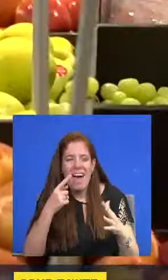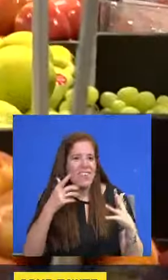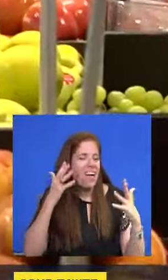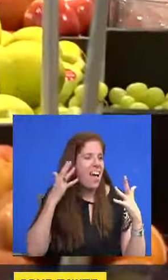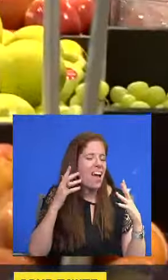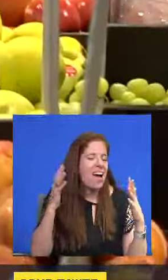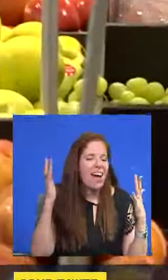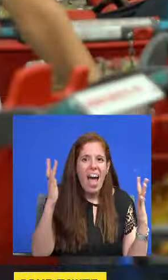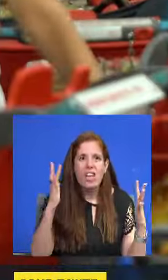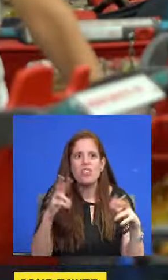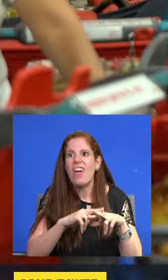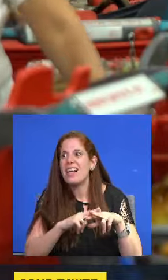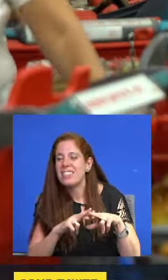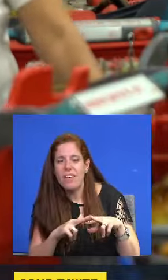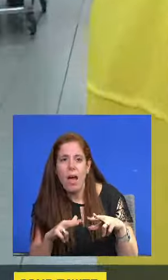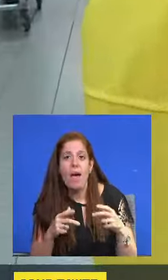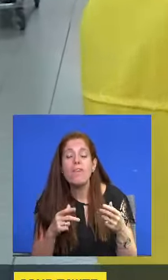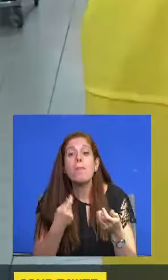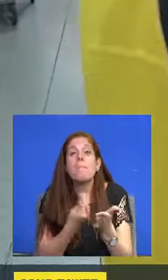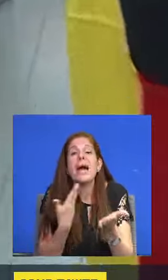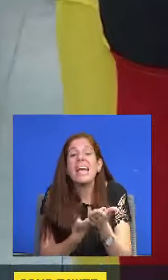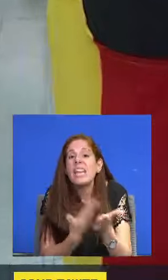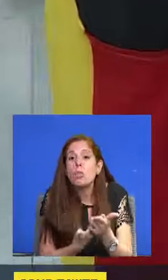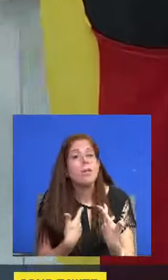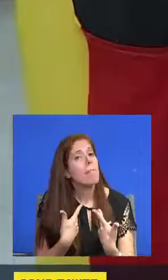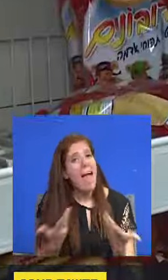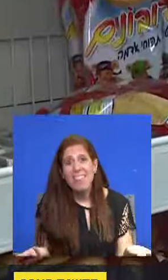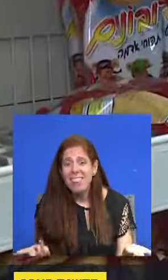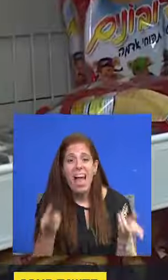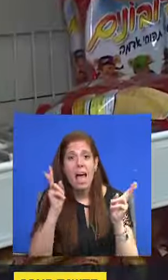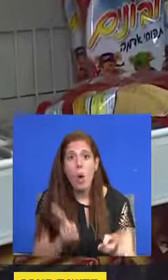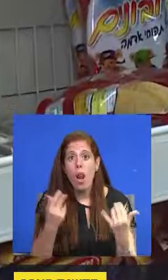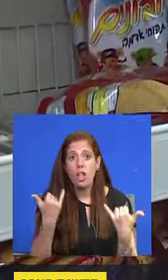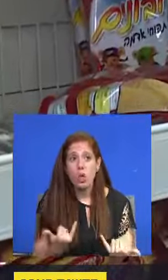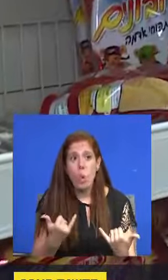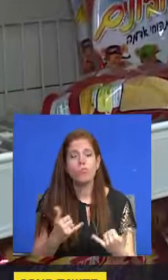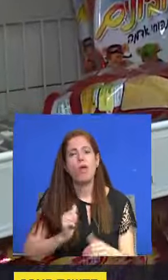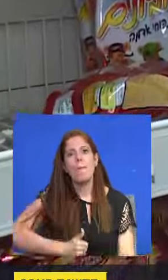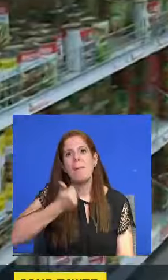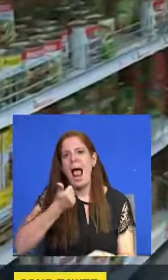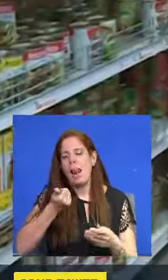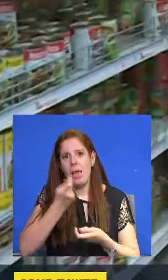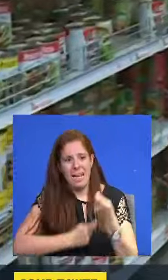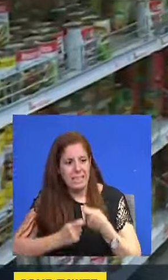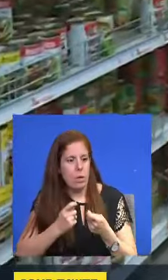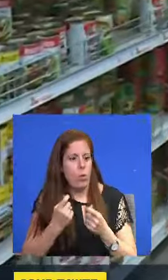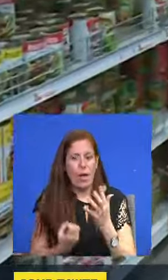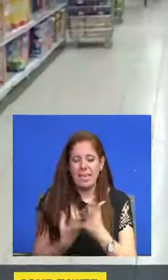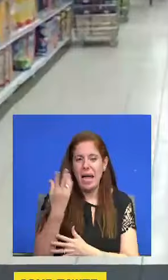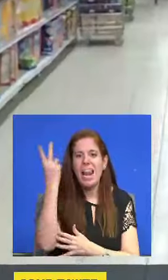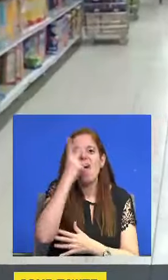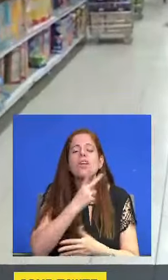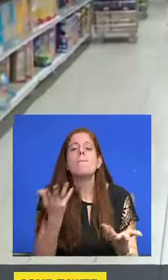שקיימת, אבל העולם הזה חשוך מבחינת נתונים. היכולת היום של קימונאי, בעל חנות, בעל עסק או יצרן, להבין מה קורה